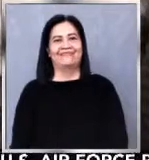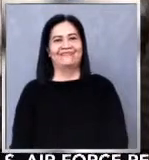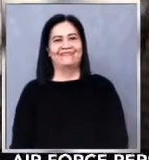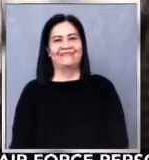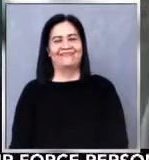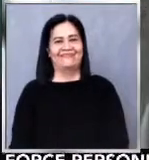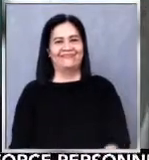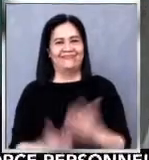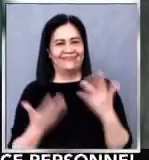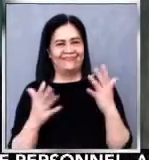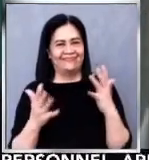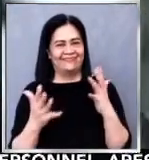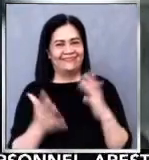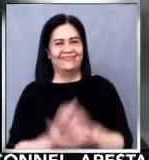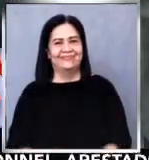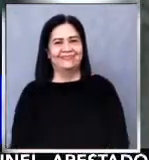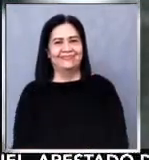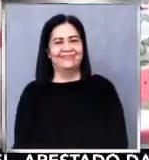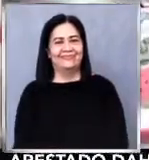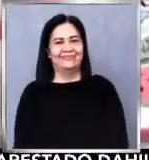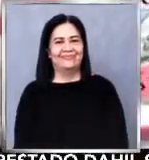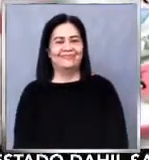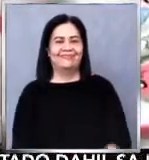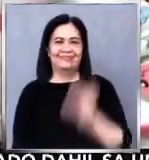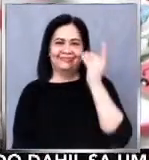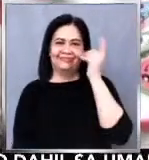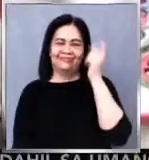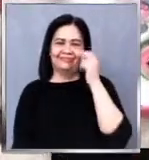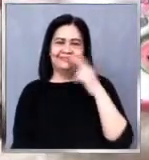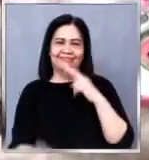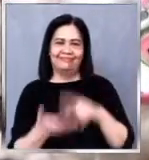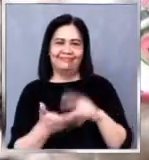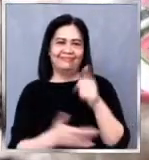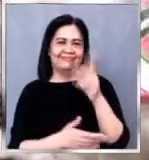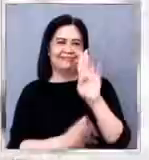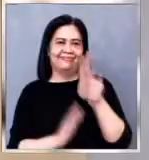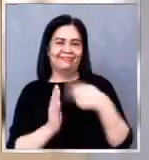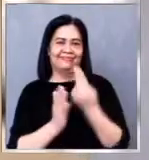Yes! Pwede na! Dano Tingkungko, nakatutok, 24 Oras.